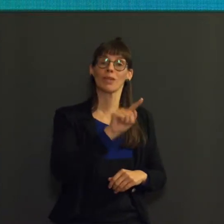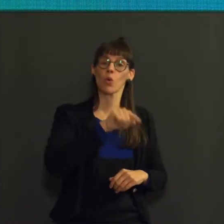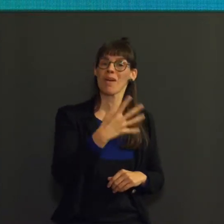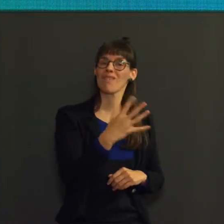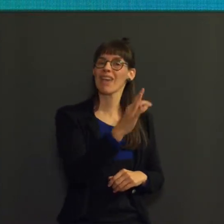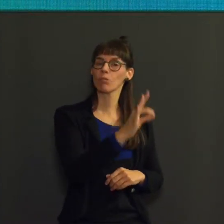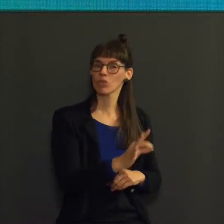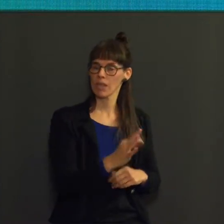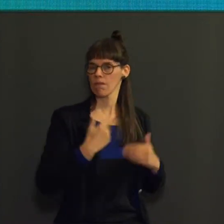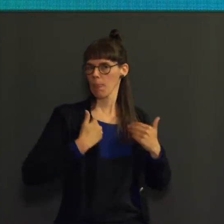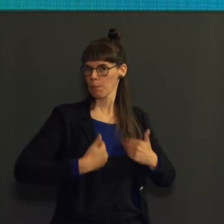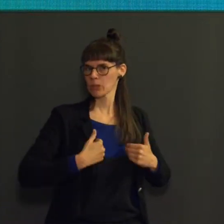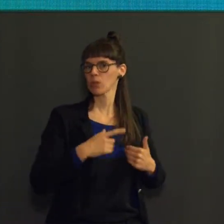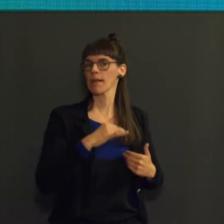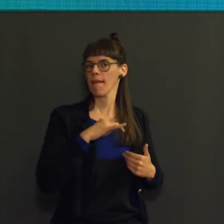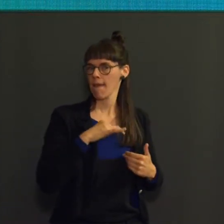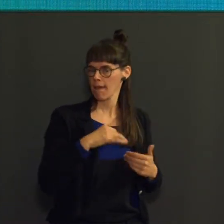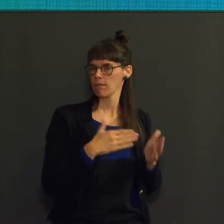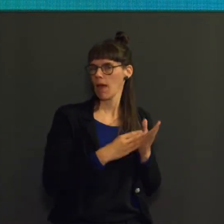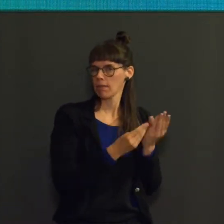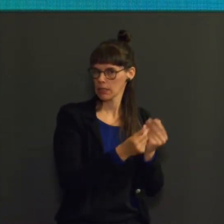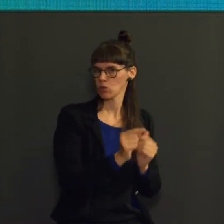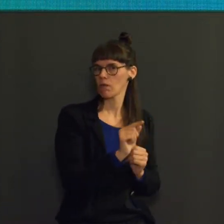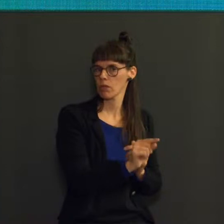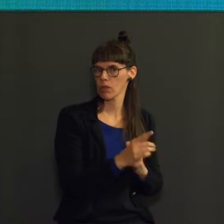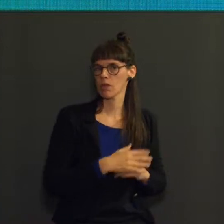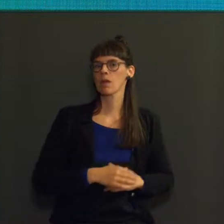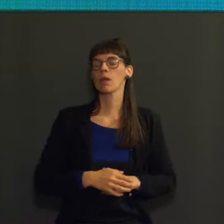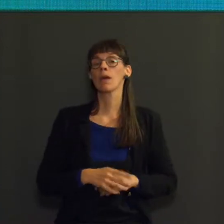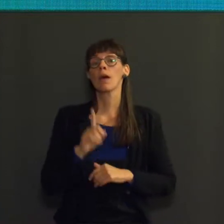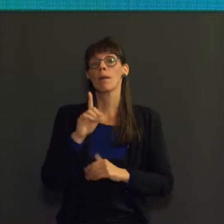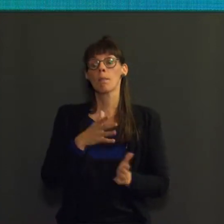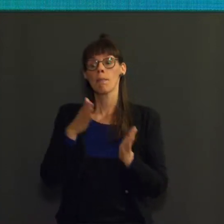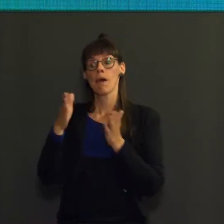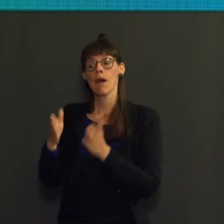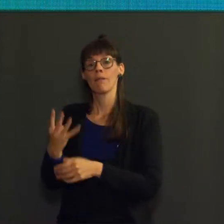van de personeelsleden antistoffen had, terwijl dit